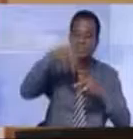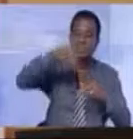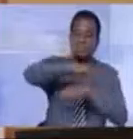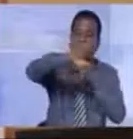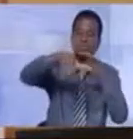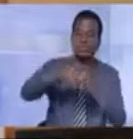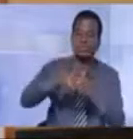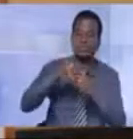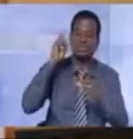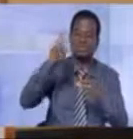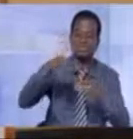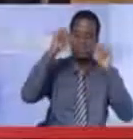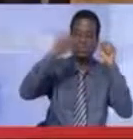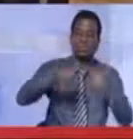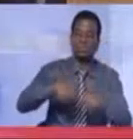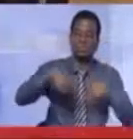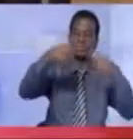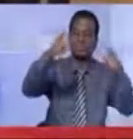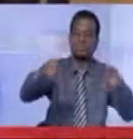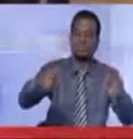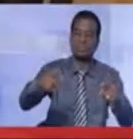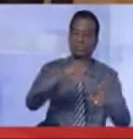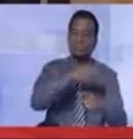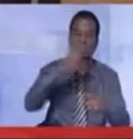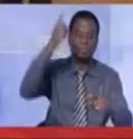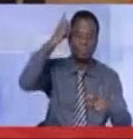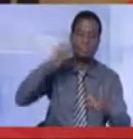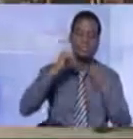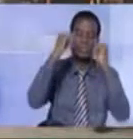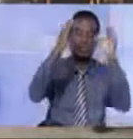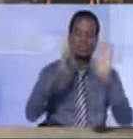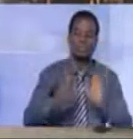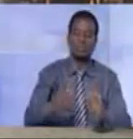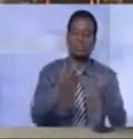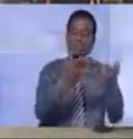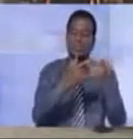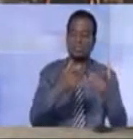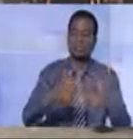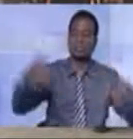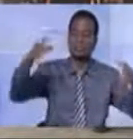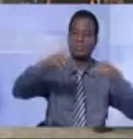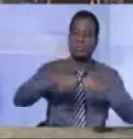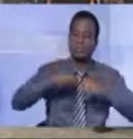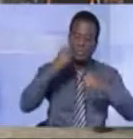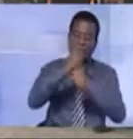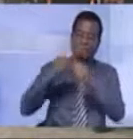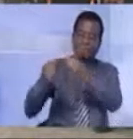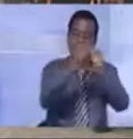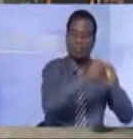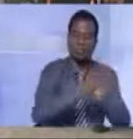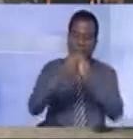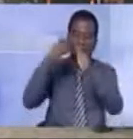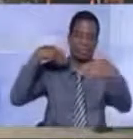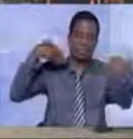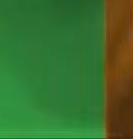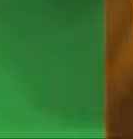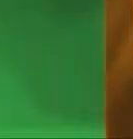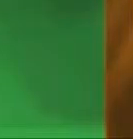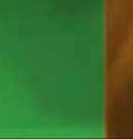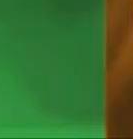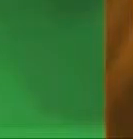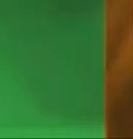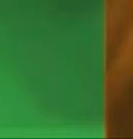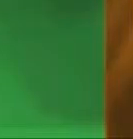que tous ces défis pourront être relevés et les députés ivoiriens entendent se serrer les coudes pour y arriver.